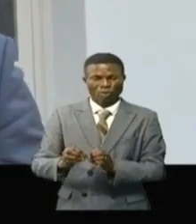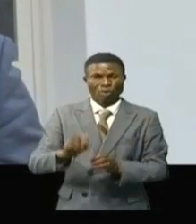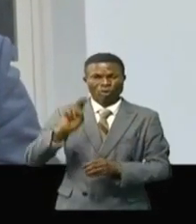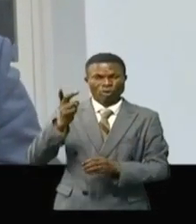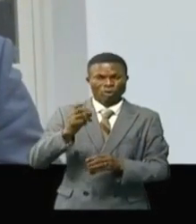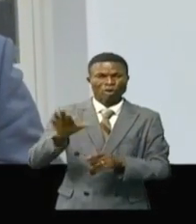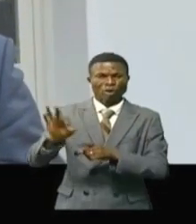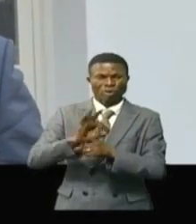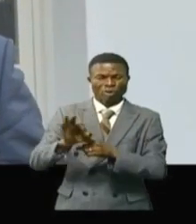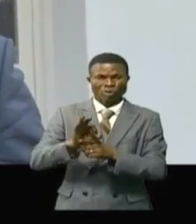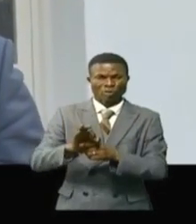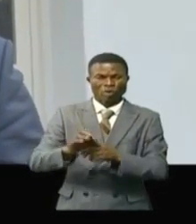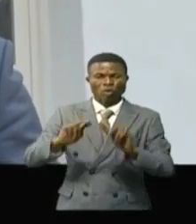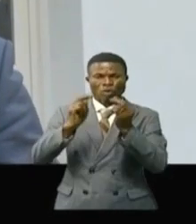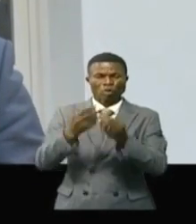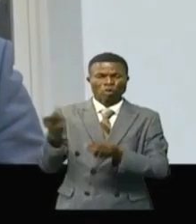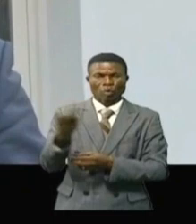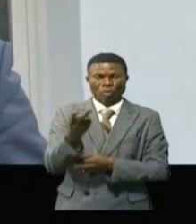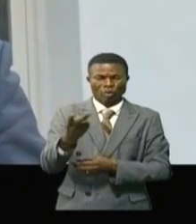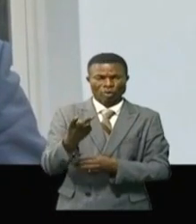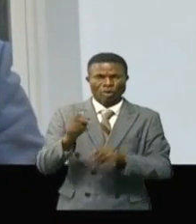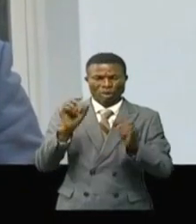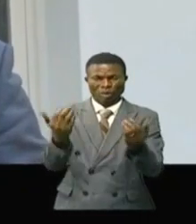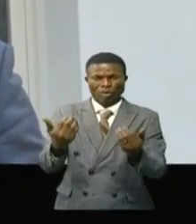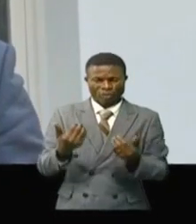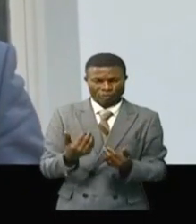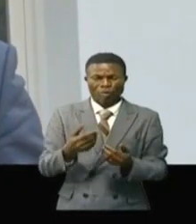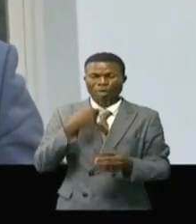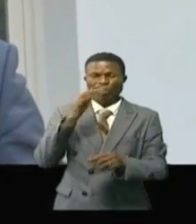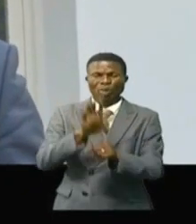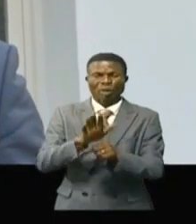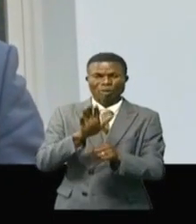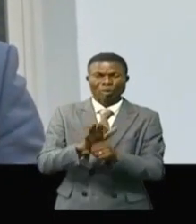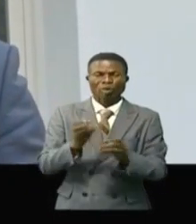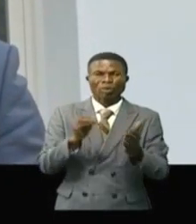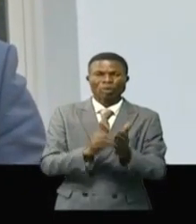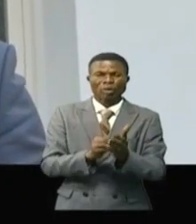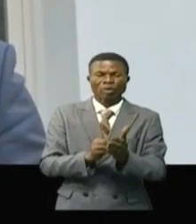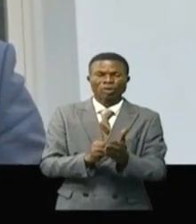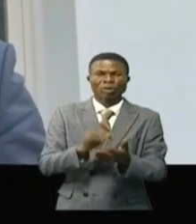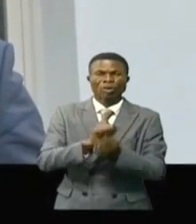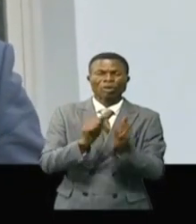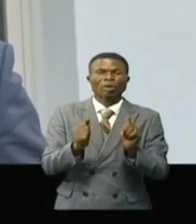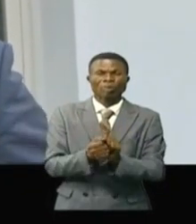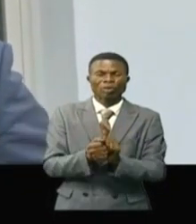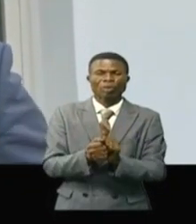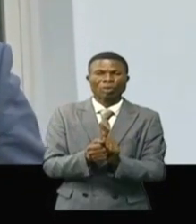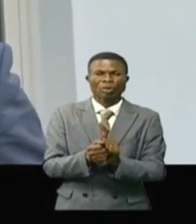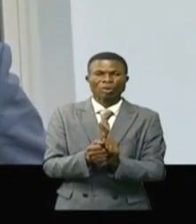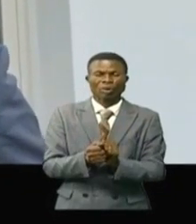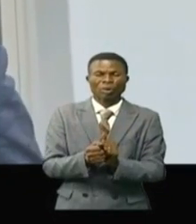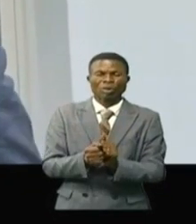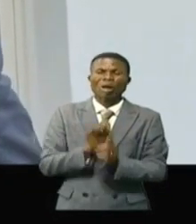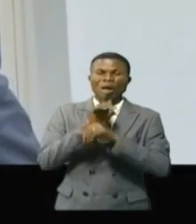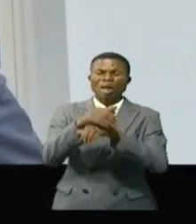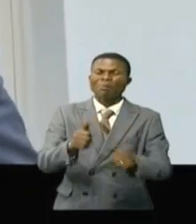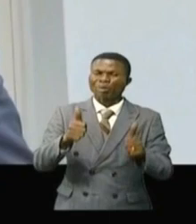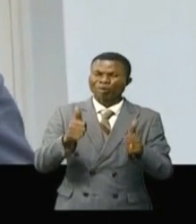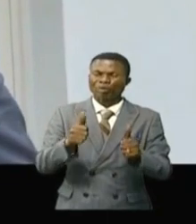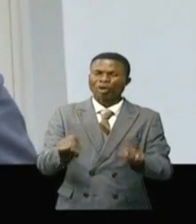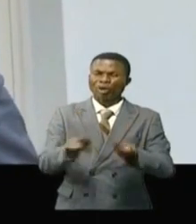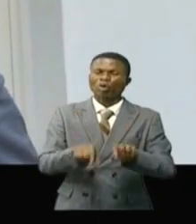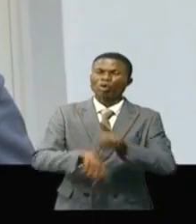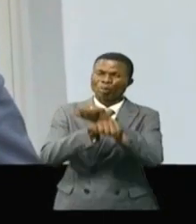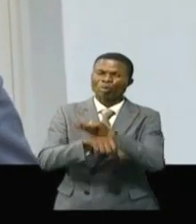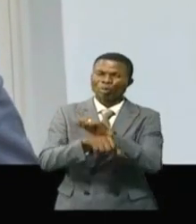de la commission mixte et nous avons insisté également sur une très bonne participation comme d'habitude